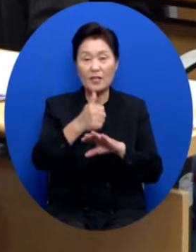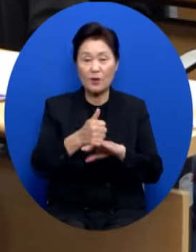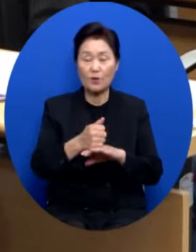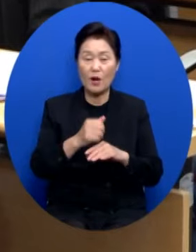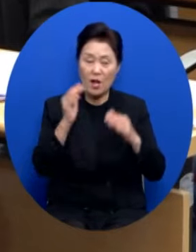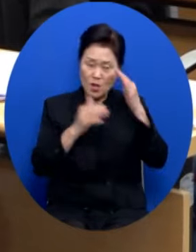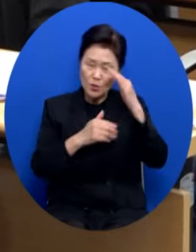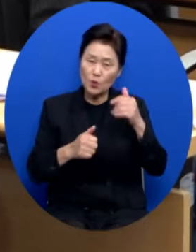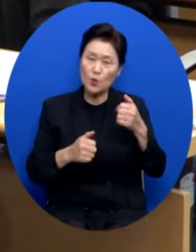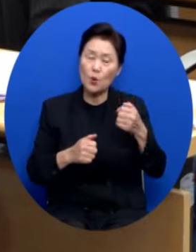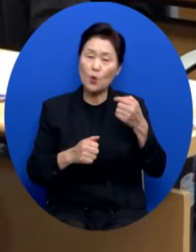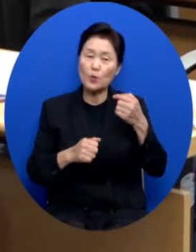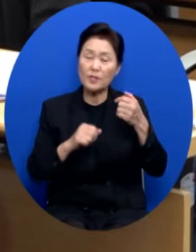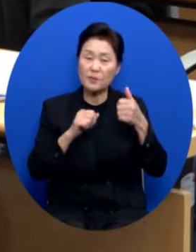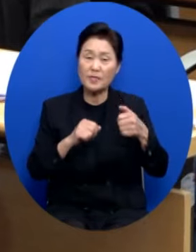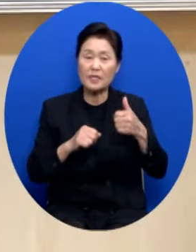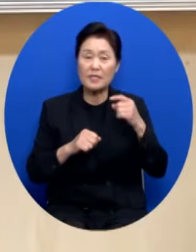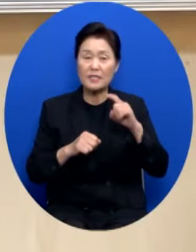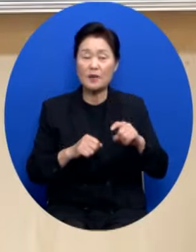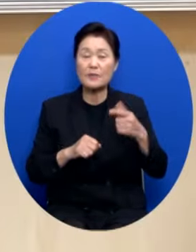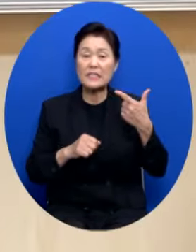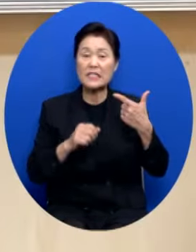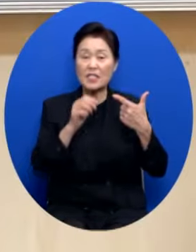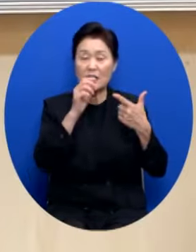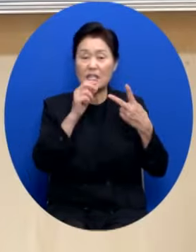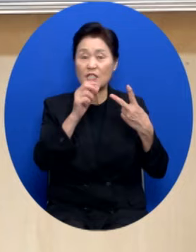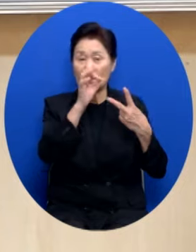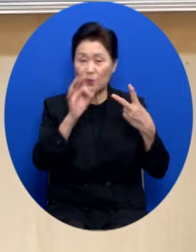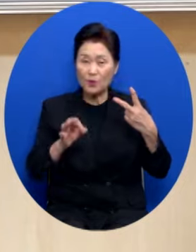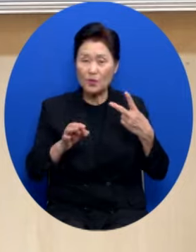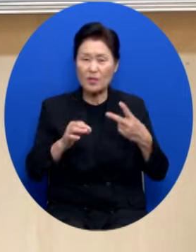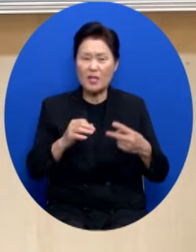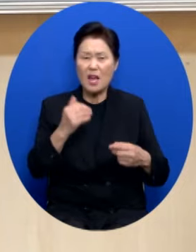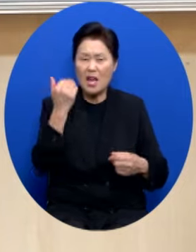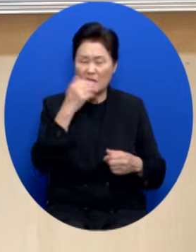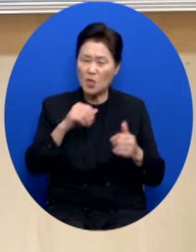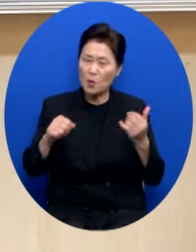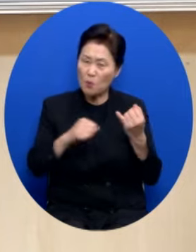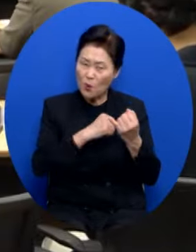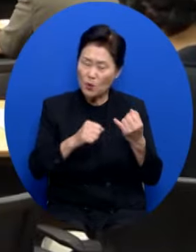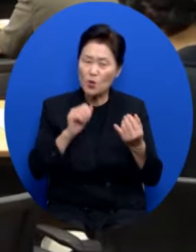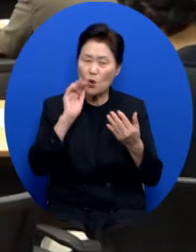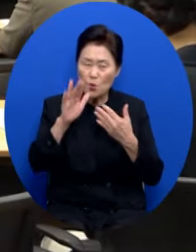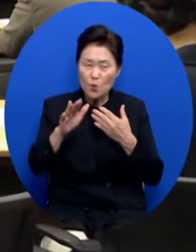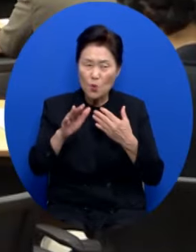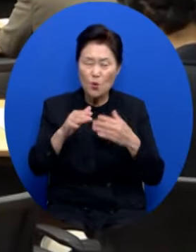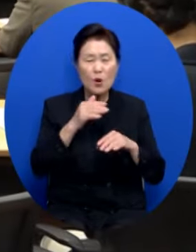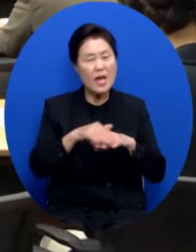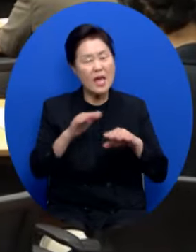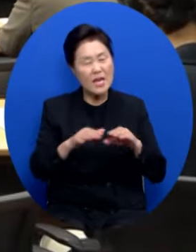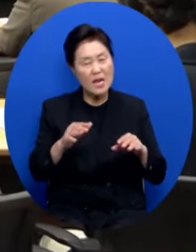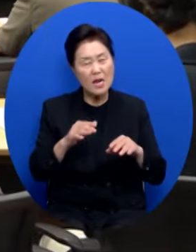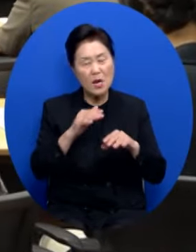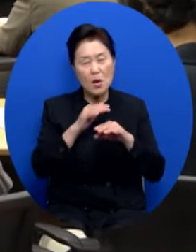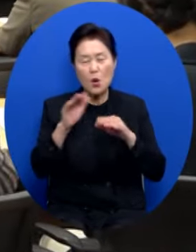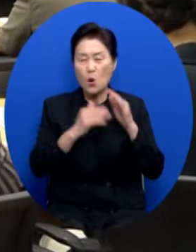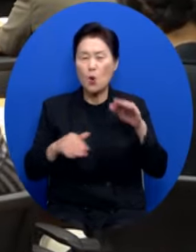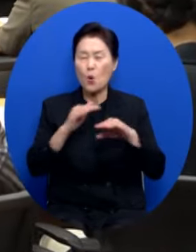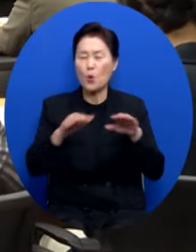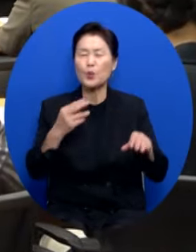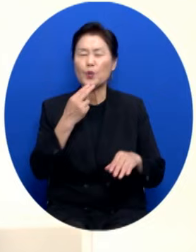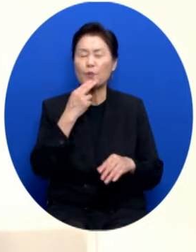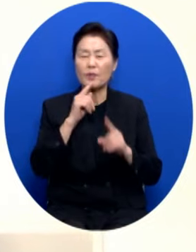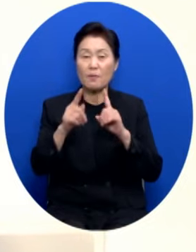성도 50.7%는 교회 성폭력에 대한 사후 처리 과정이 공정하지 않다고 응답했습니다. 또